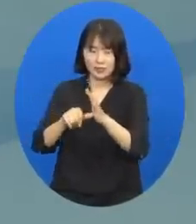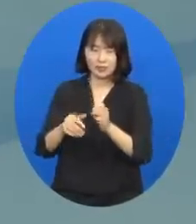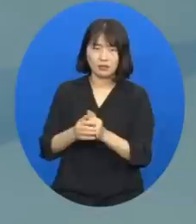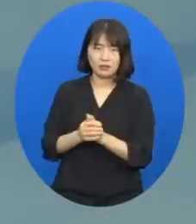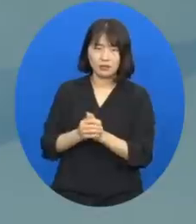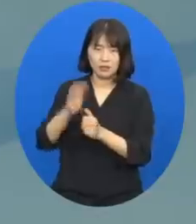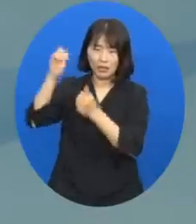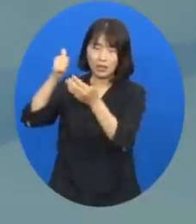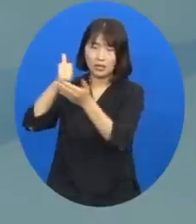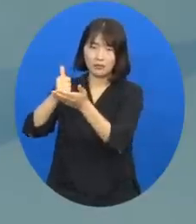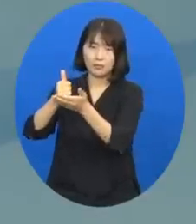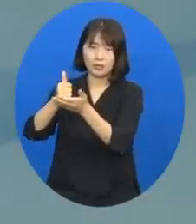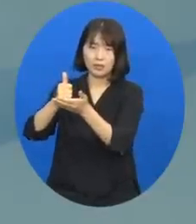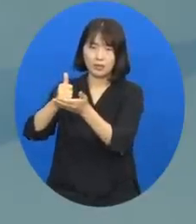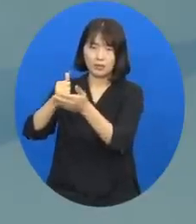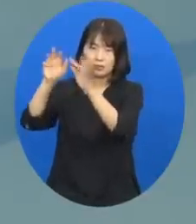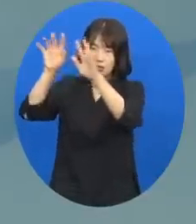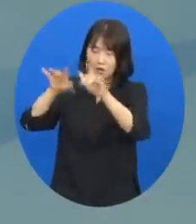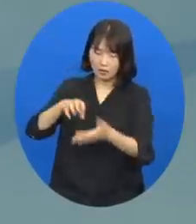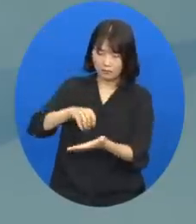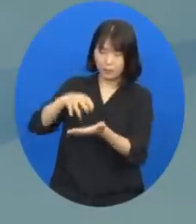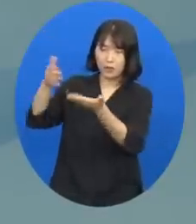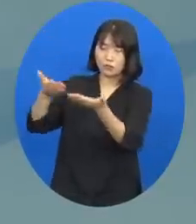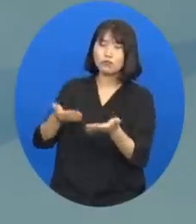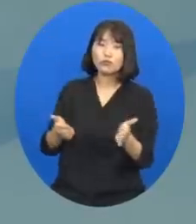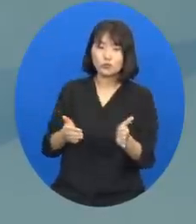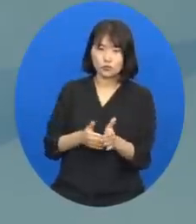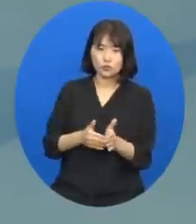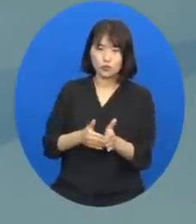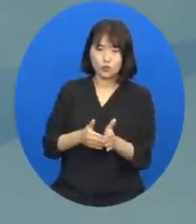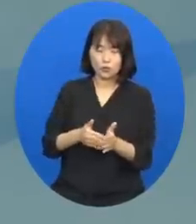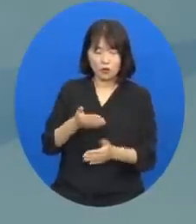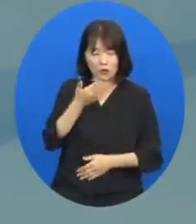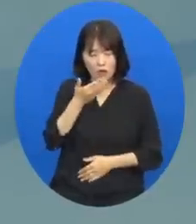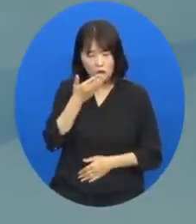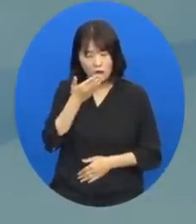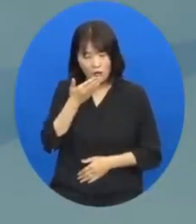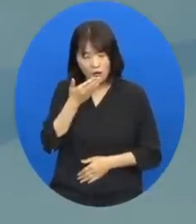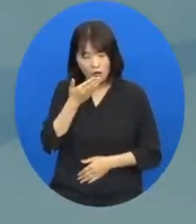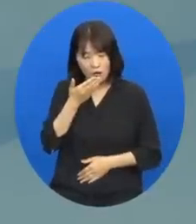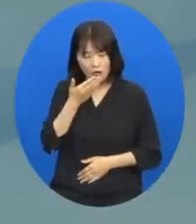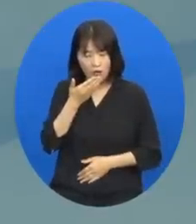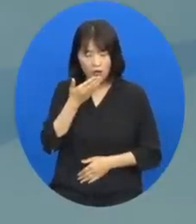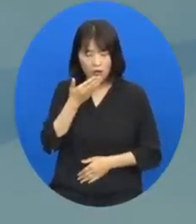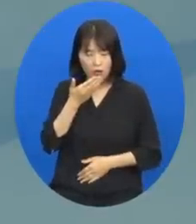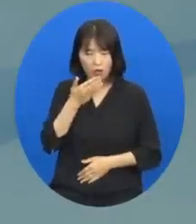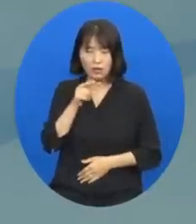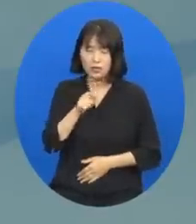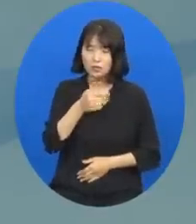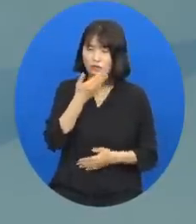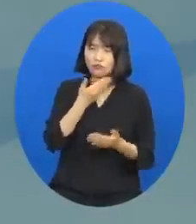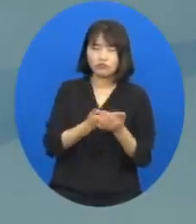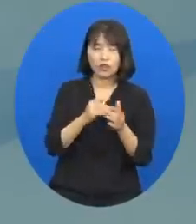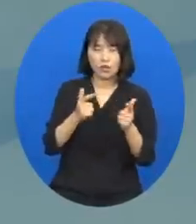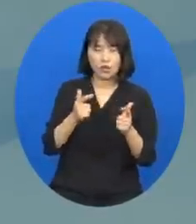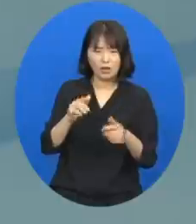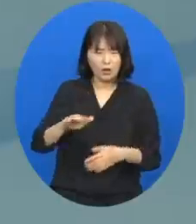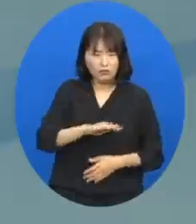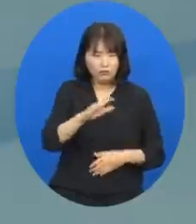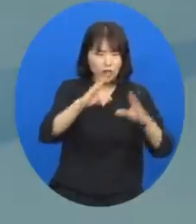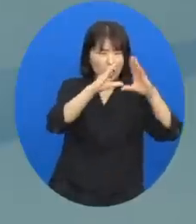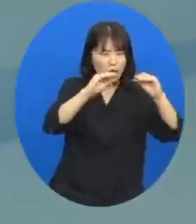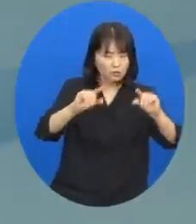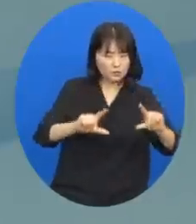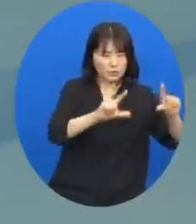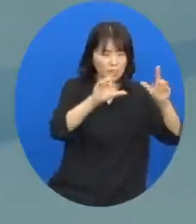먹다가 이충우 하지 않다는 거예요 이거 가지고 뭘 어떻게 사냐 이거죠 우리가 애굽에 있을 때에는 모두 목 모두